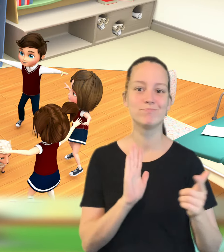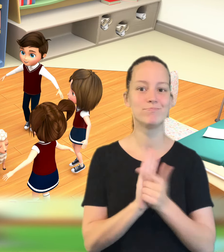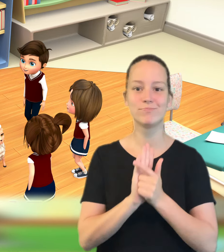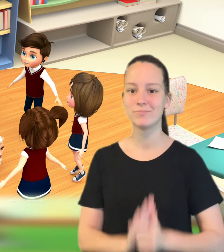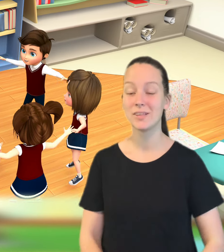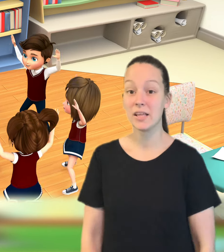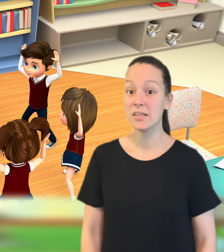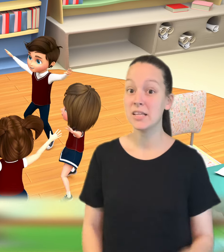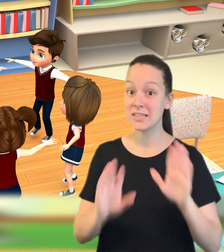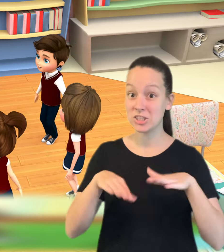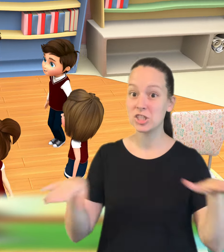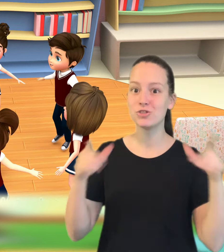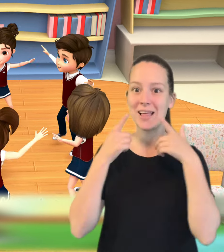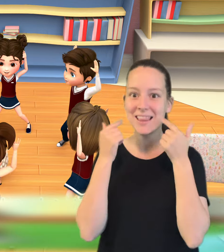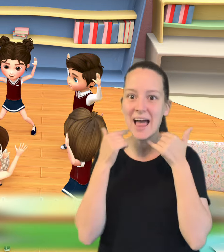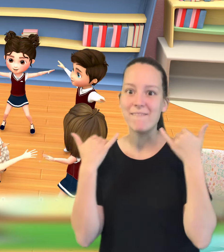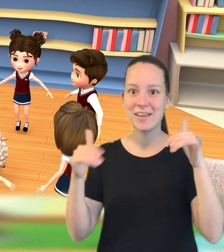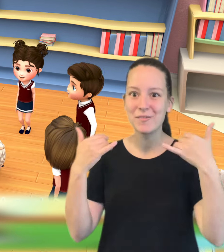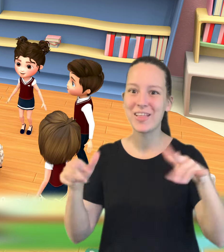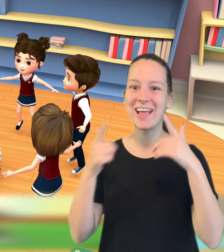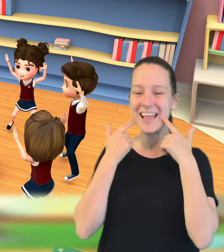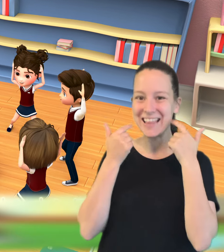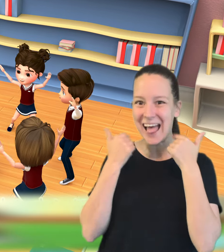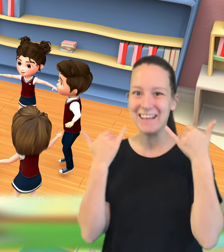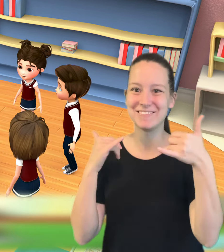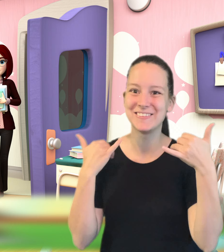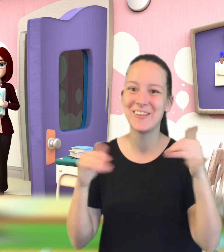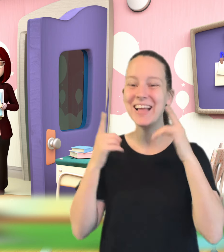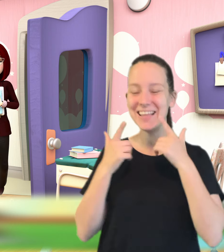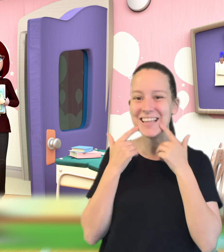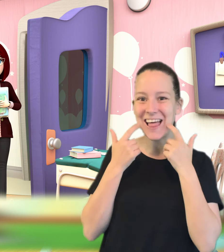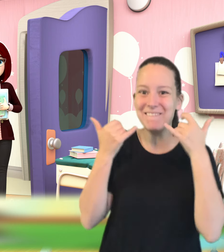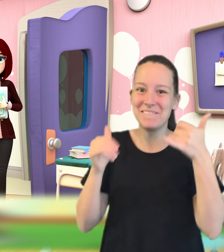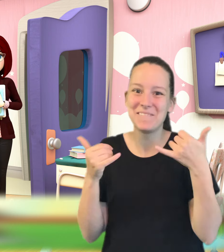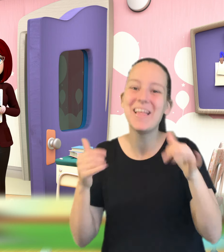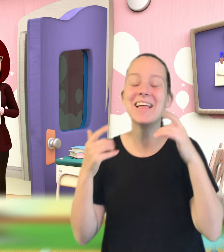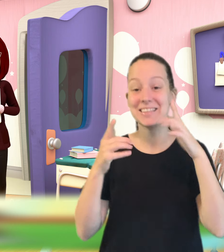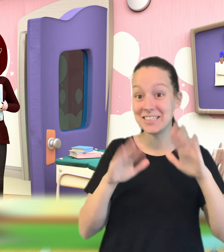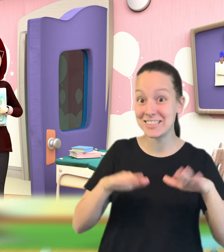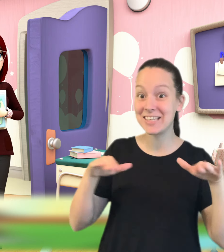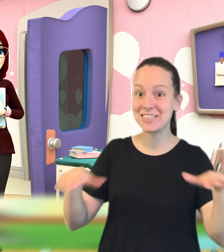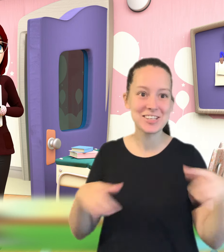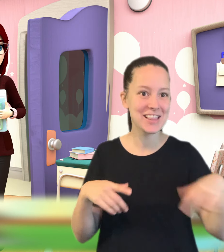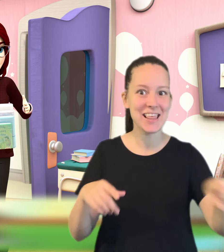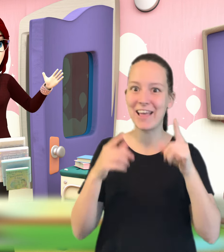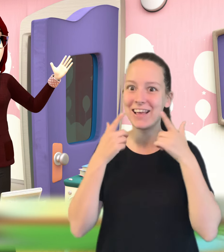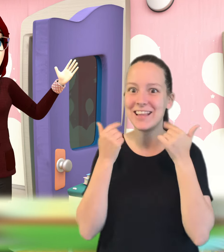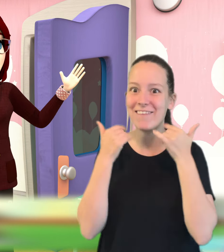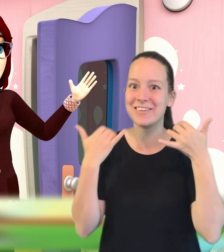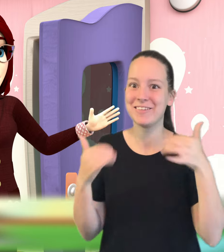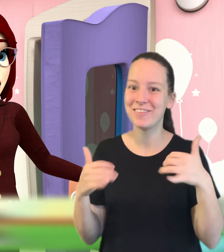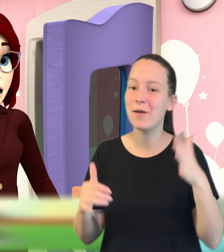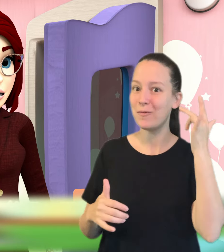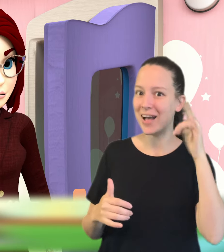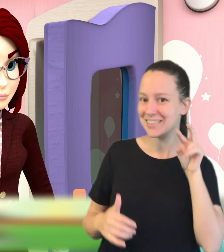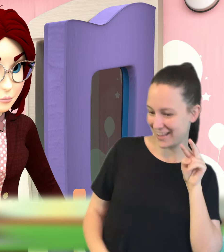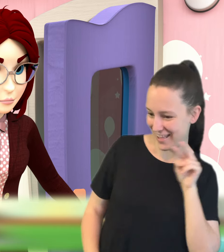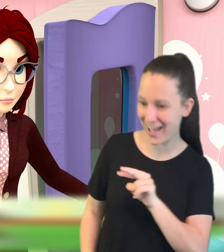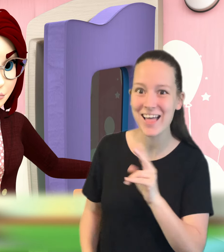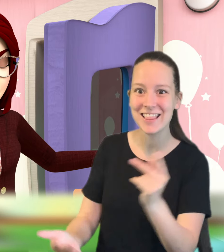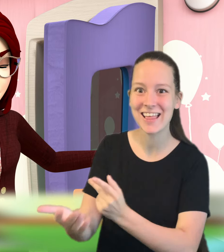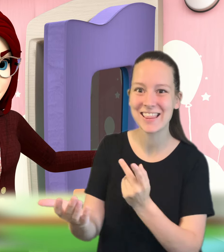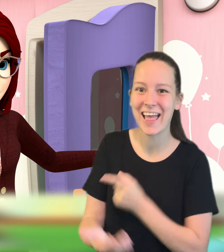それを見て先生はカカに怒って怒って先生は